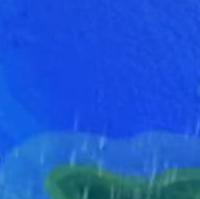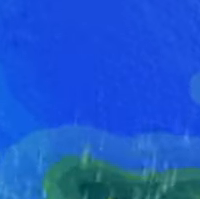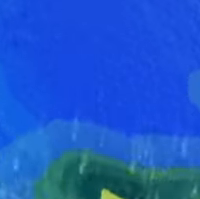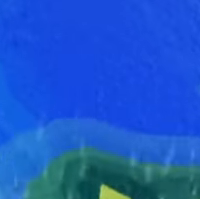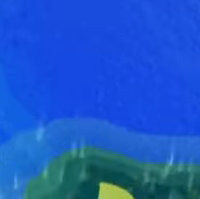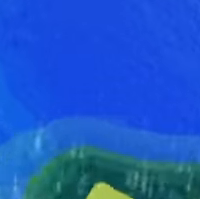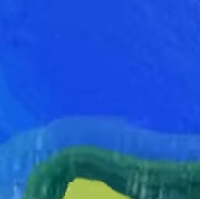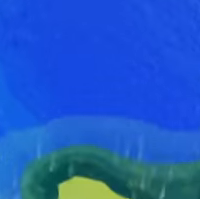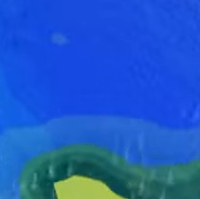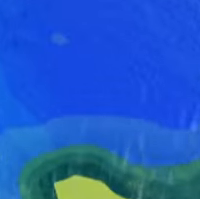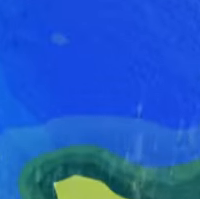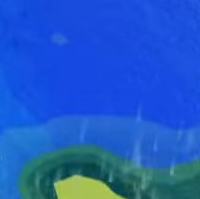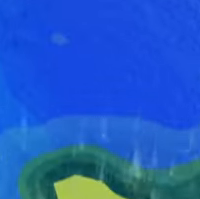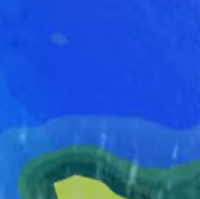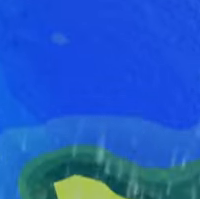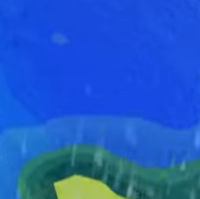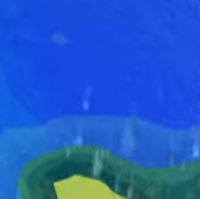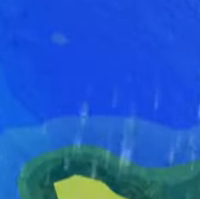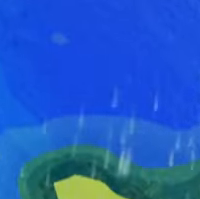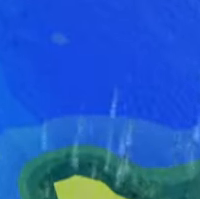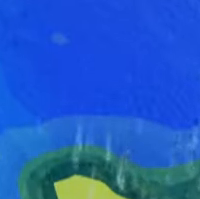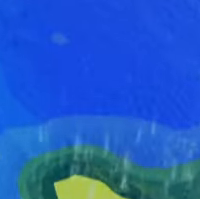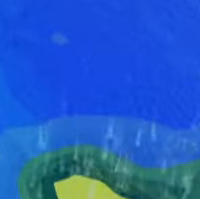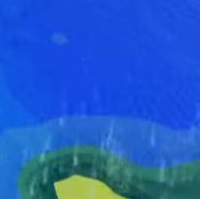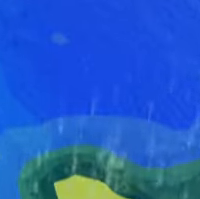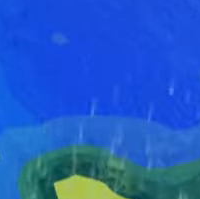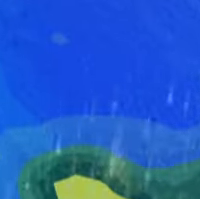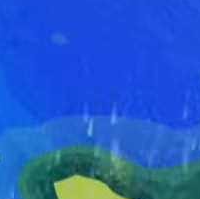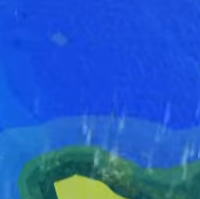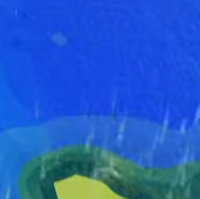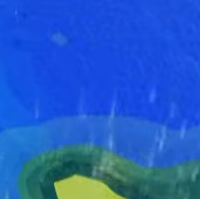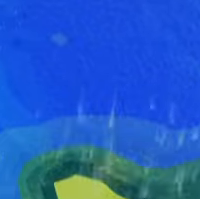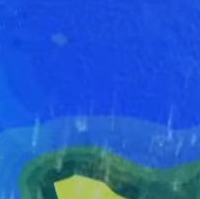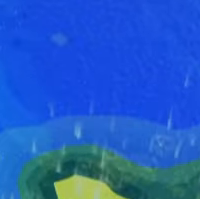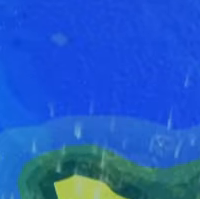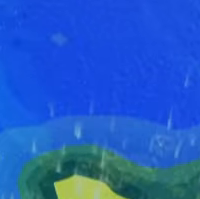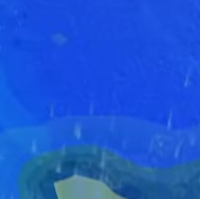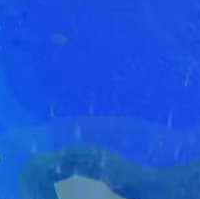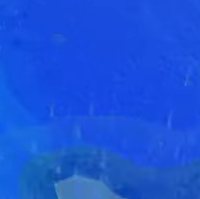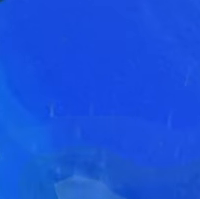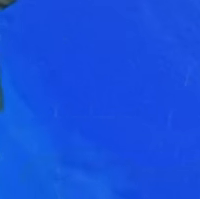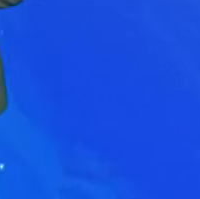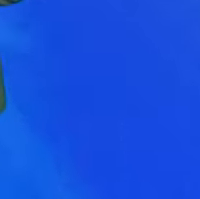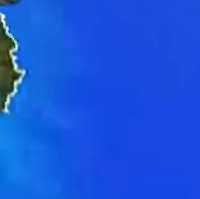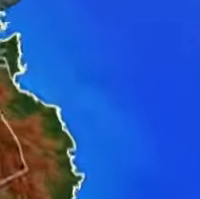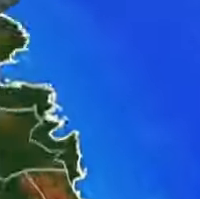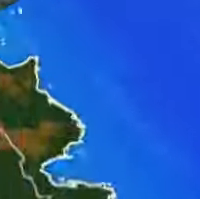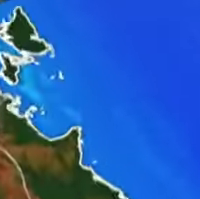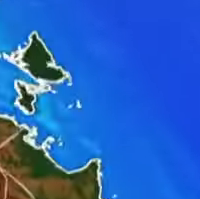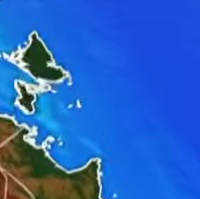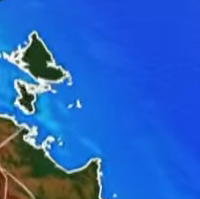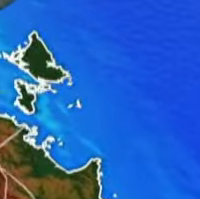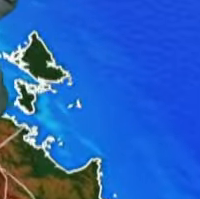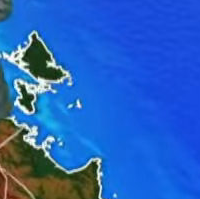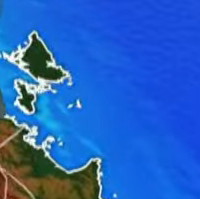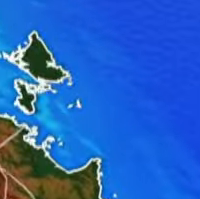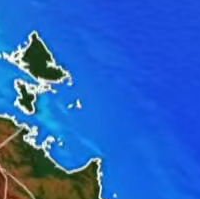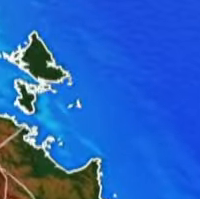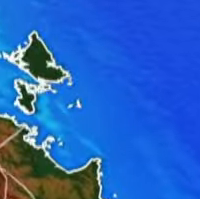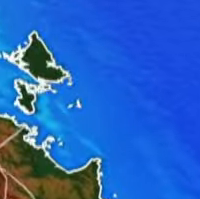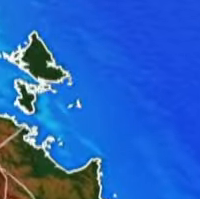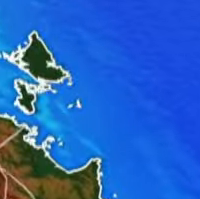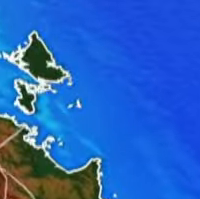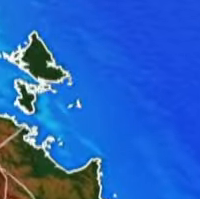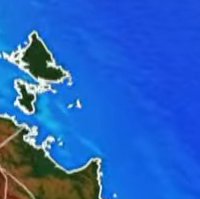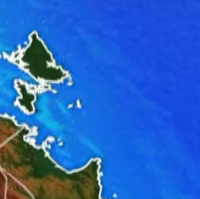hanggang gabi ang ulan dyan sa Bukidnon maging dito sa Cotabato Province. Sa Visayas, maulap at posible ang mahinang ulan bandang